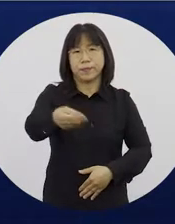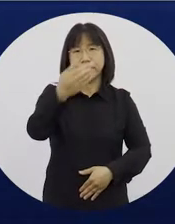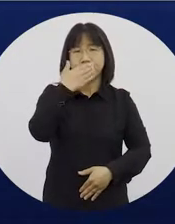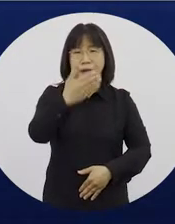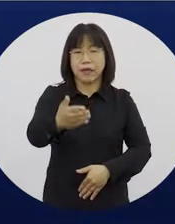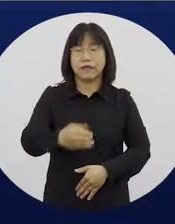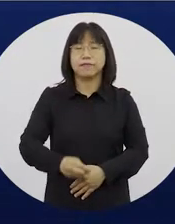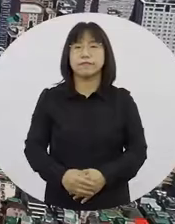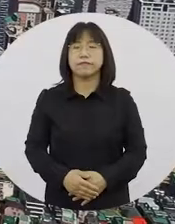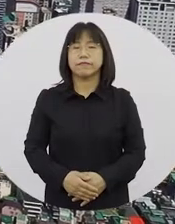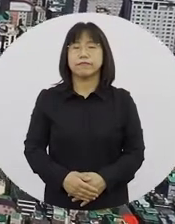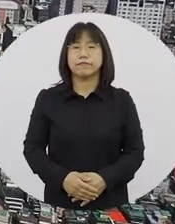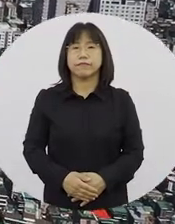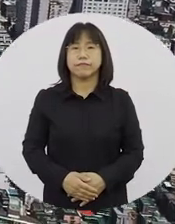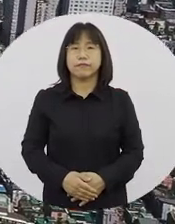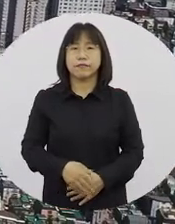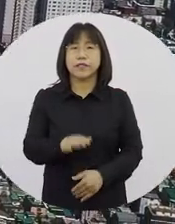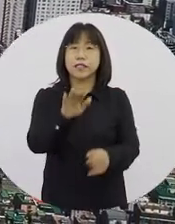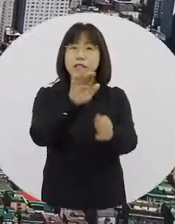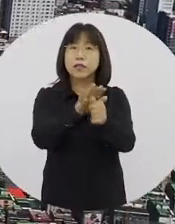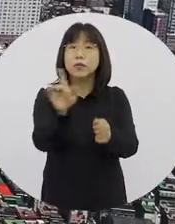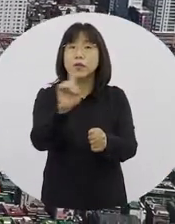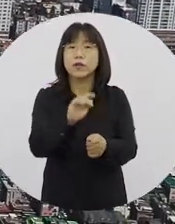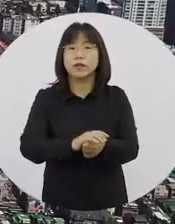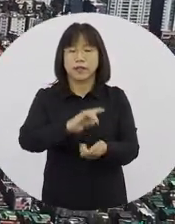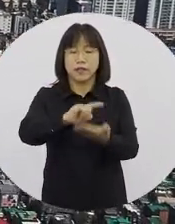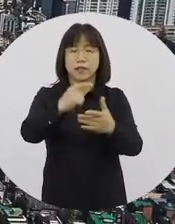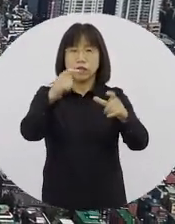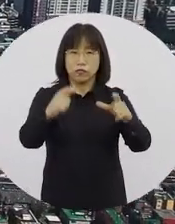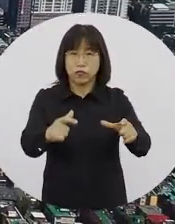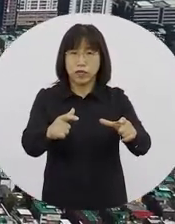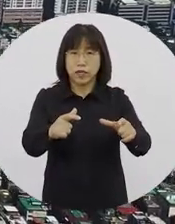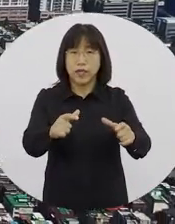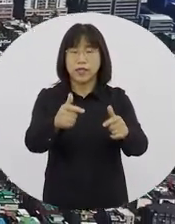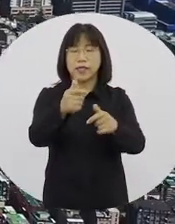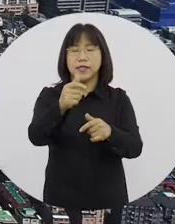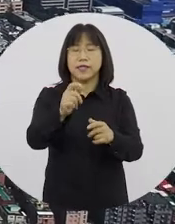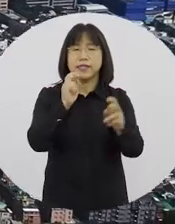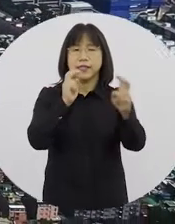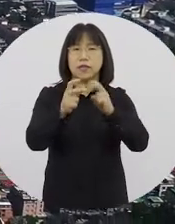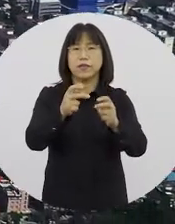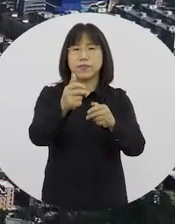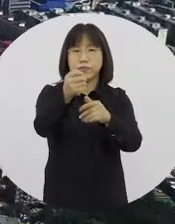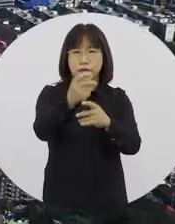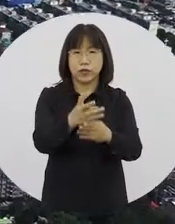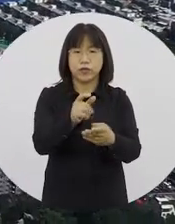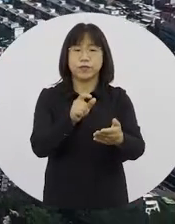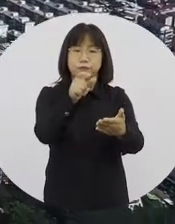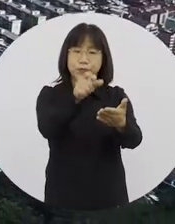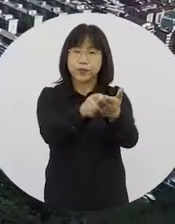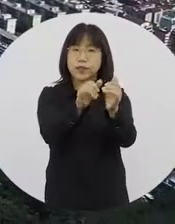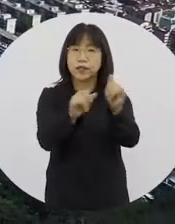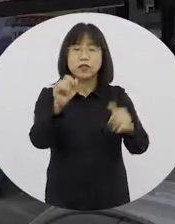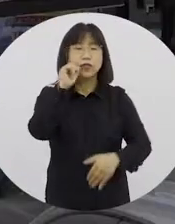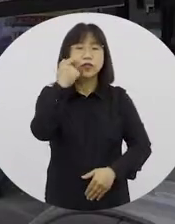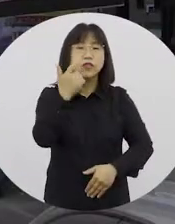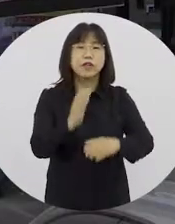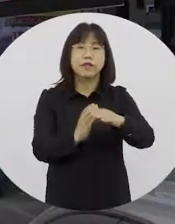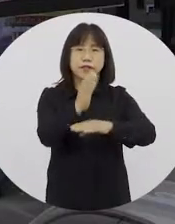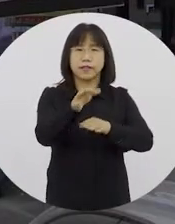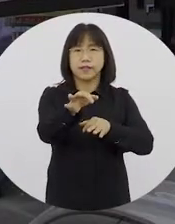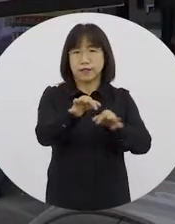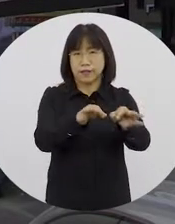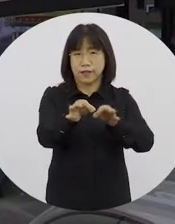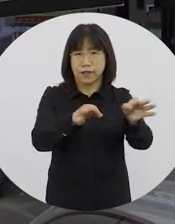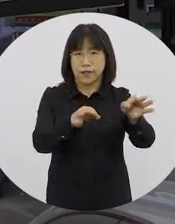있습니다. 지원 대상은 강서구에 사업자 등록을 한 소기업과 소상공인으로 6개월 이상 운영